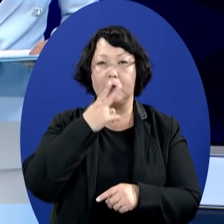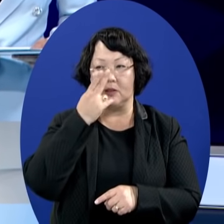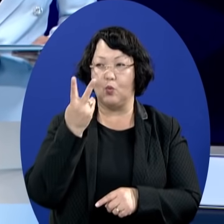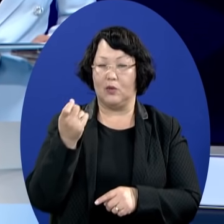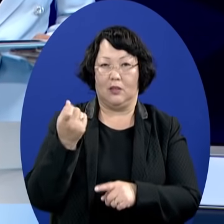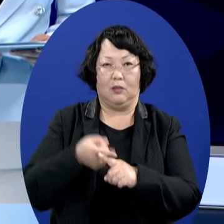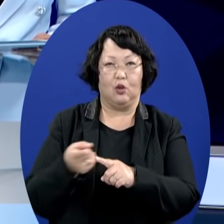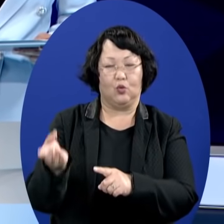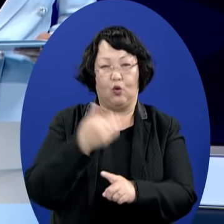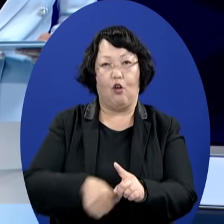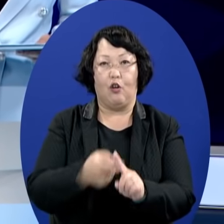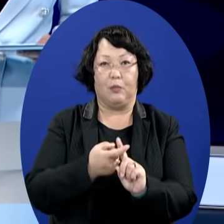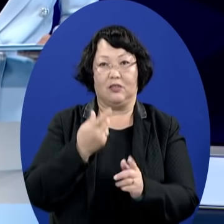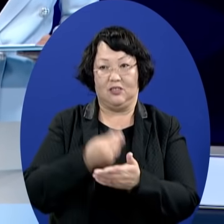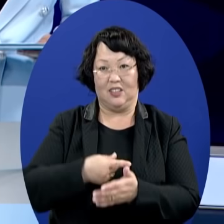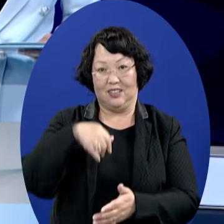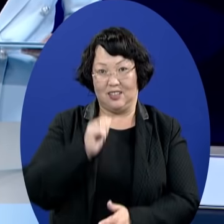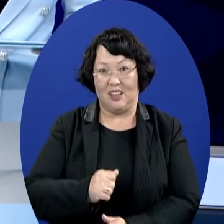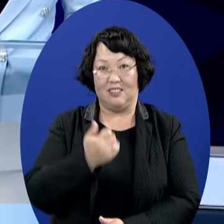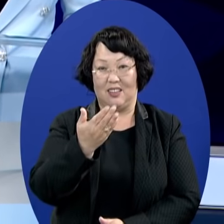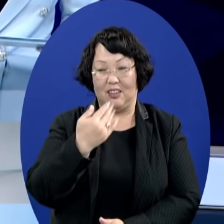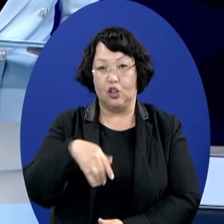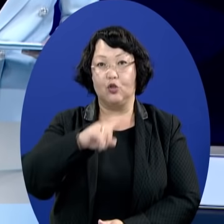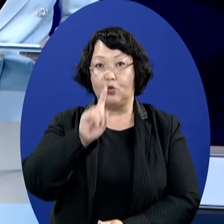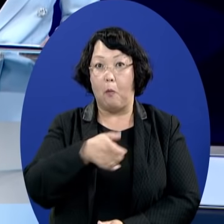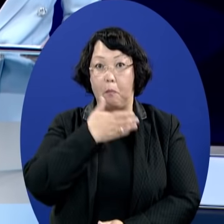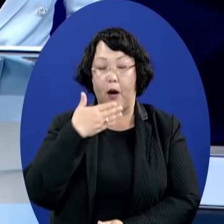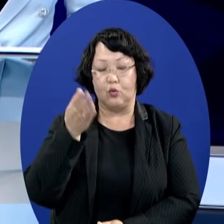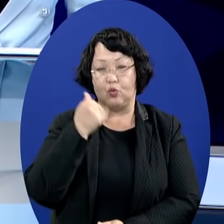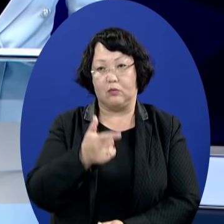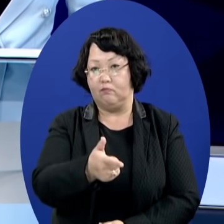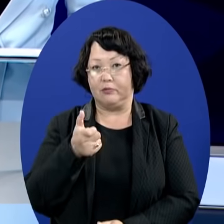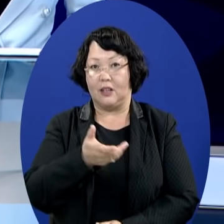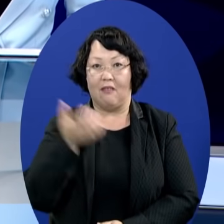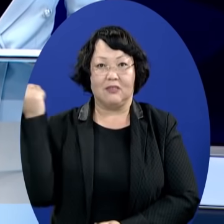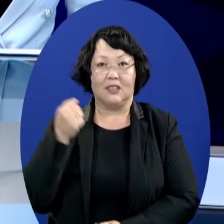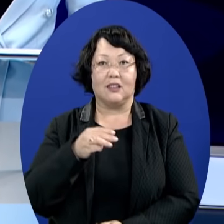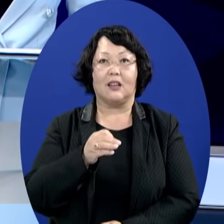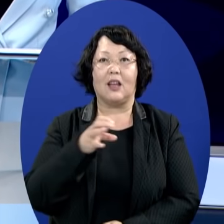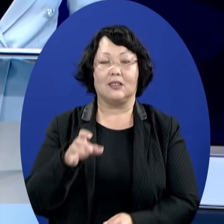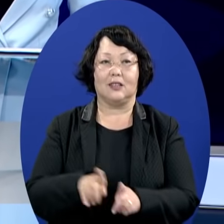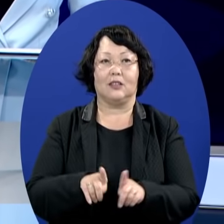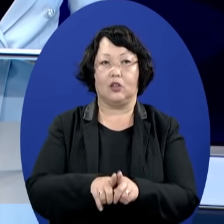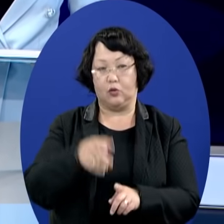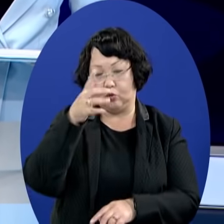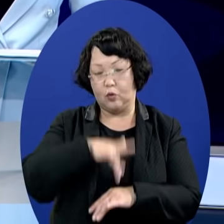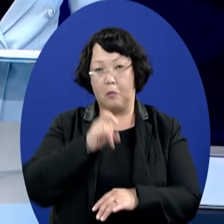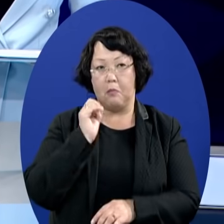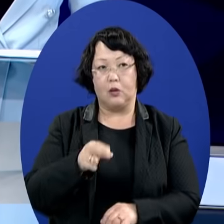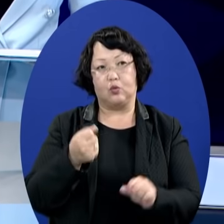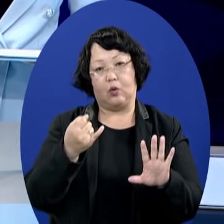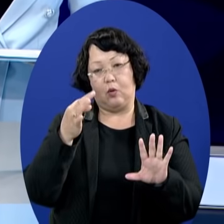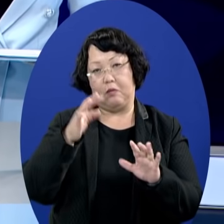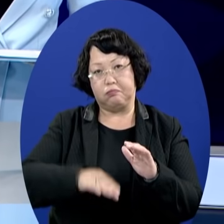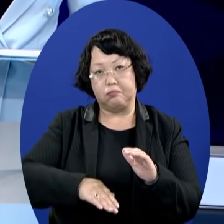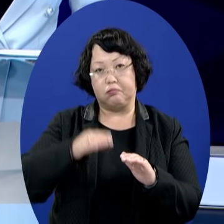бол та бидний цалингаас зөвшөөрөлгүй татаж байгаа бас нэгэн төрлийн татаас гэж ойлгож болно. Төв банк инфляцийн зөвлөлт түвшин 6% дээш доош 2%